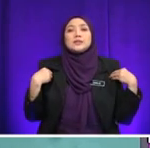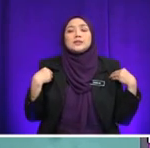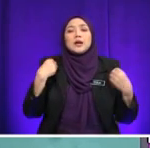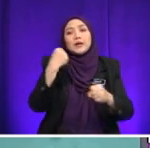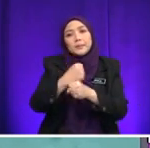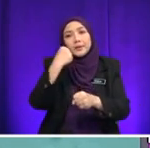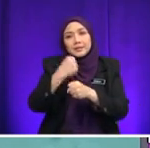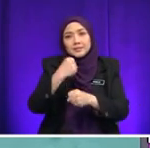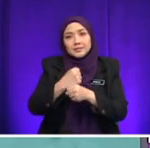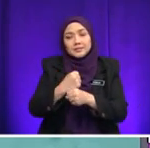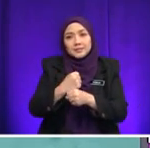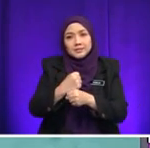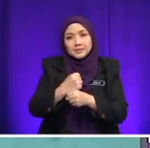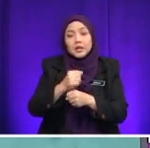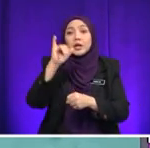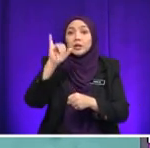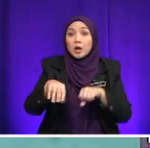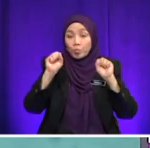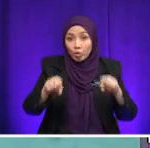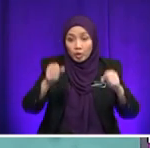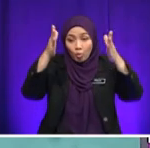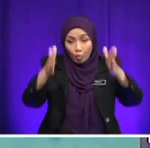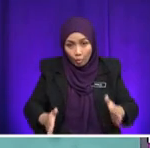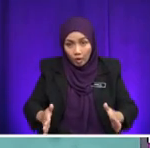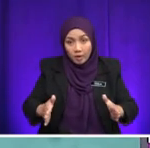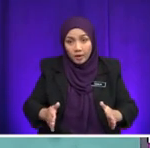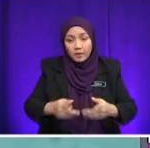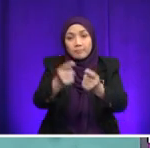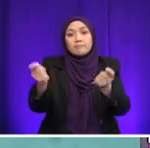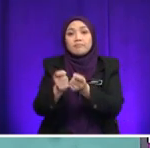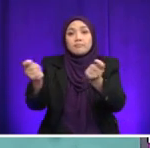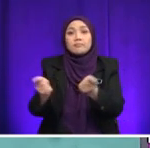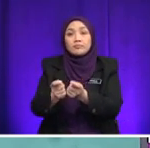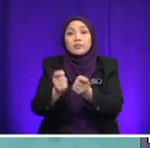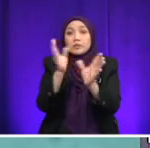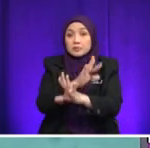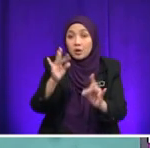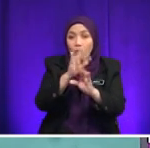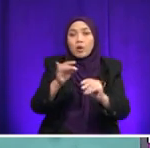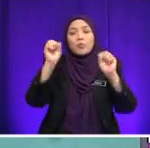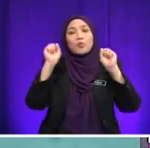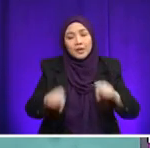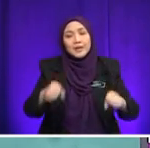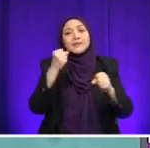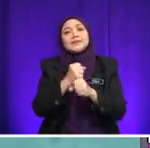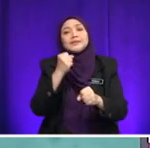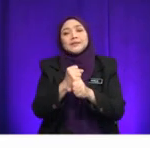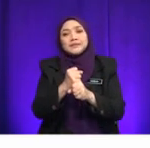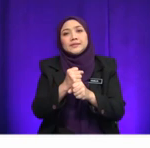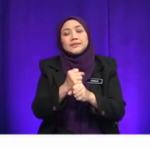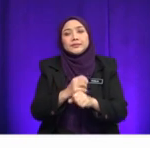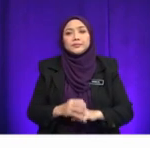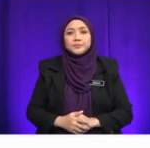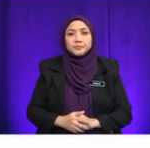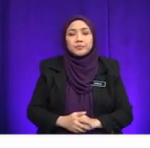diperoleh oleh penduduk tempat dalam pentabiran yang eee pun takbiran jadi antaranya ialah